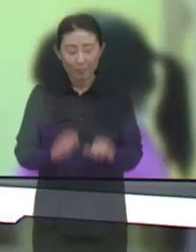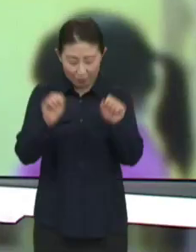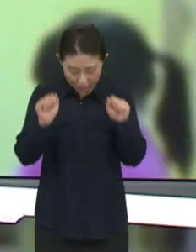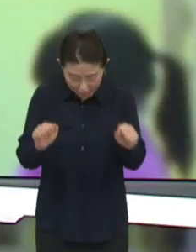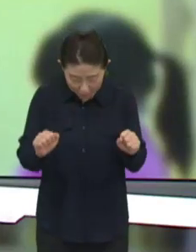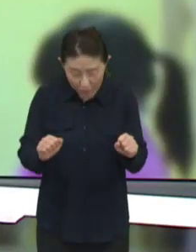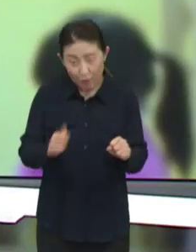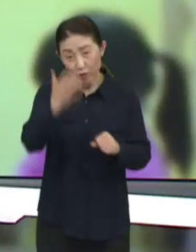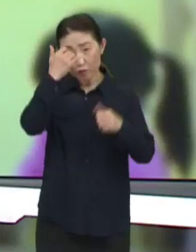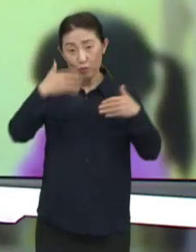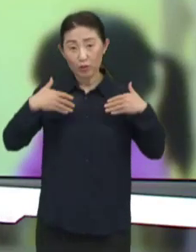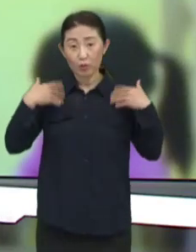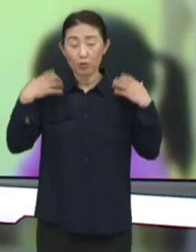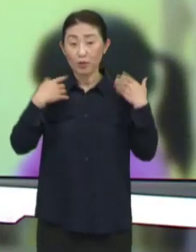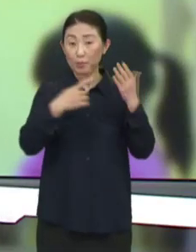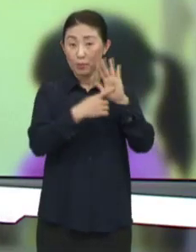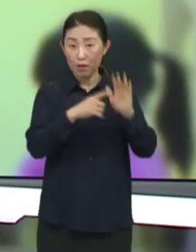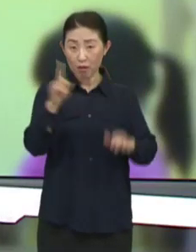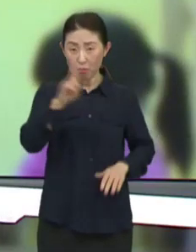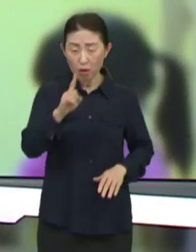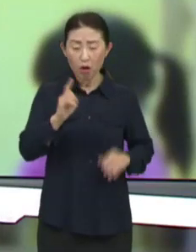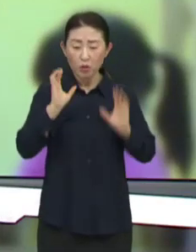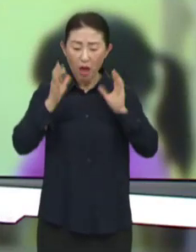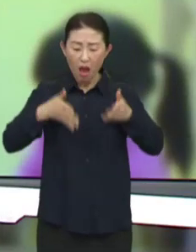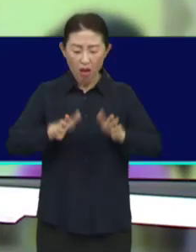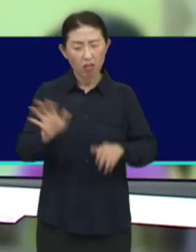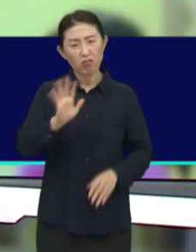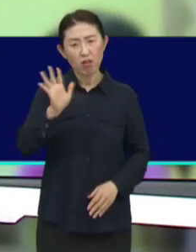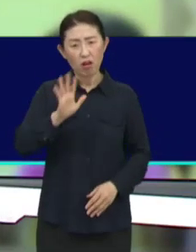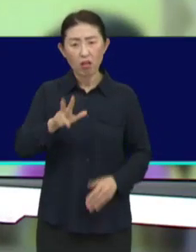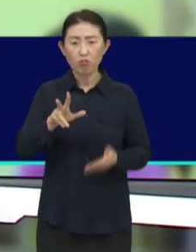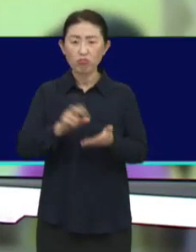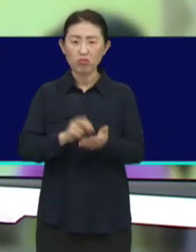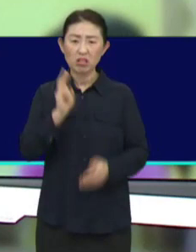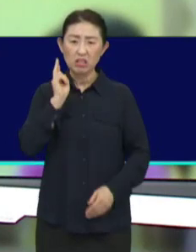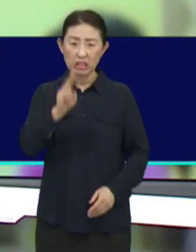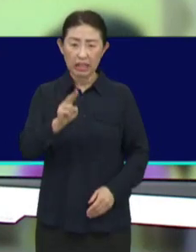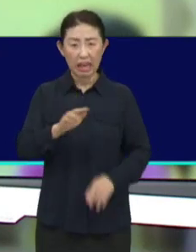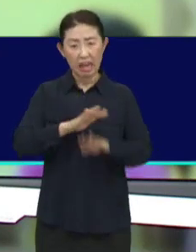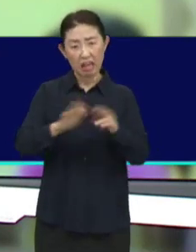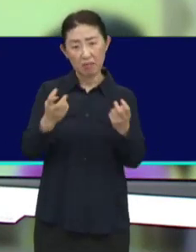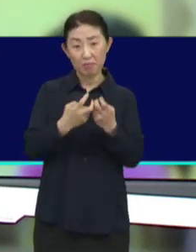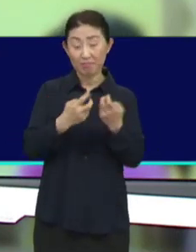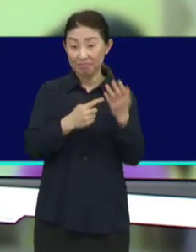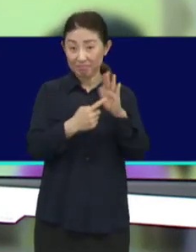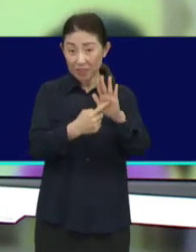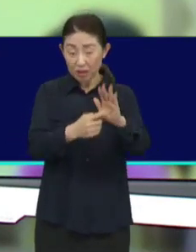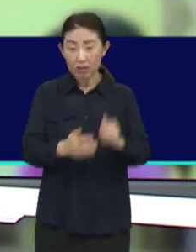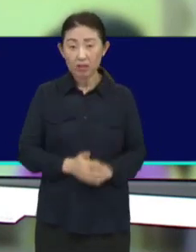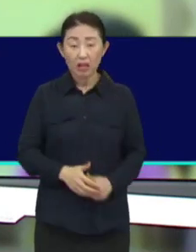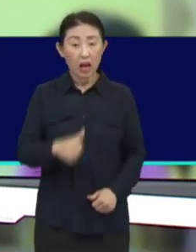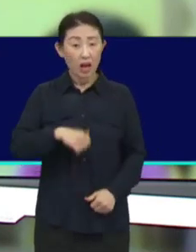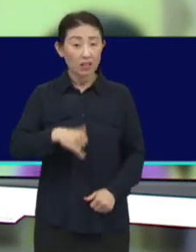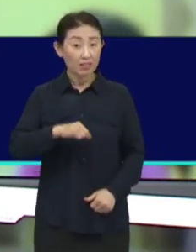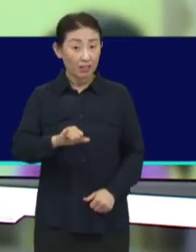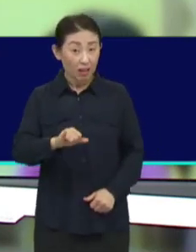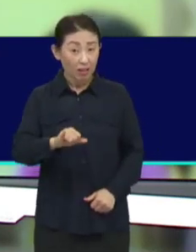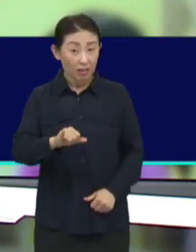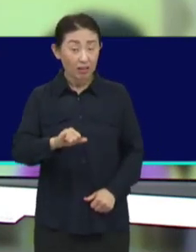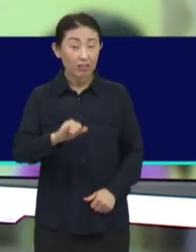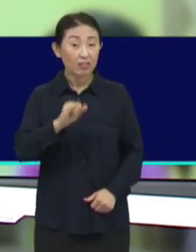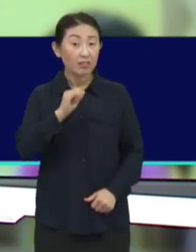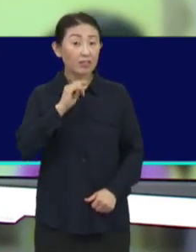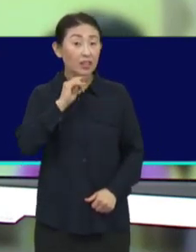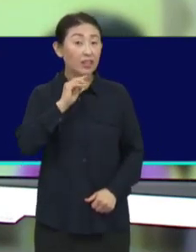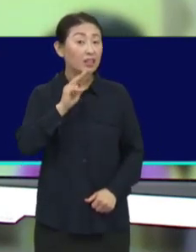여러분 안녕하십니까? 충남도가 심각한 저출산 문제 해결을 위해 파격적인 대책을 내놓았습니다. 2세 이하 자녀를